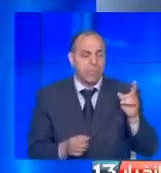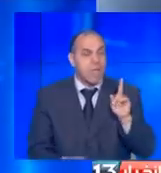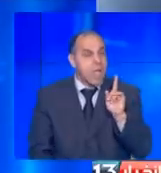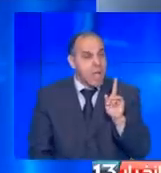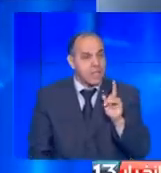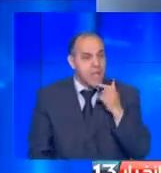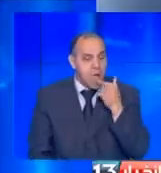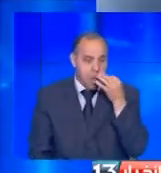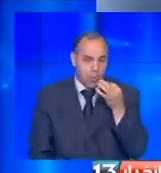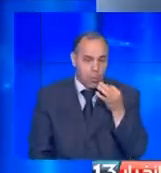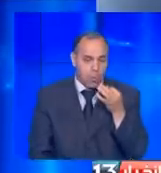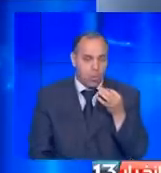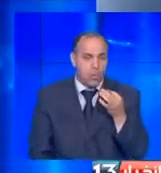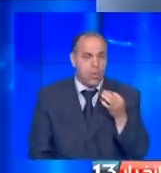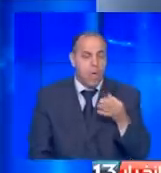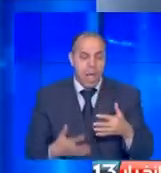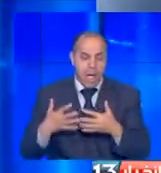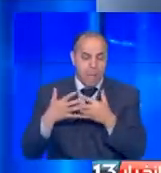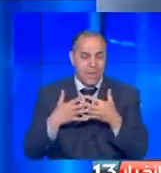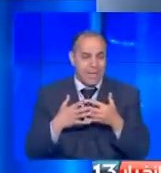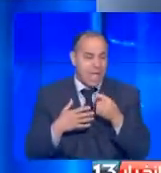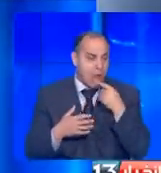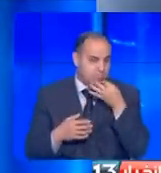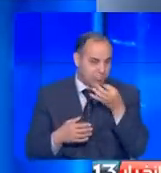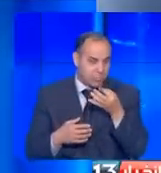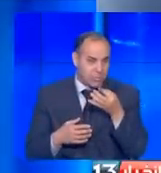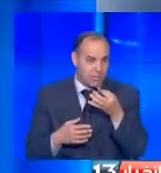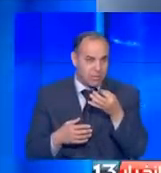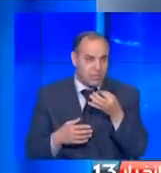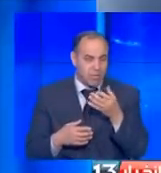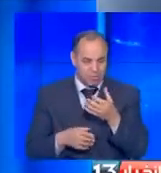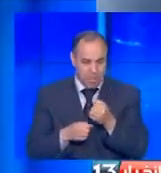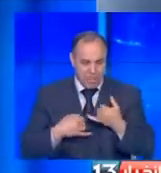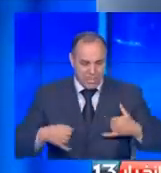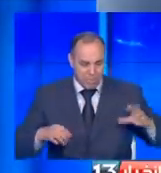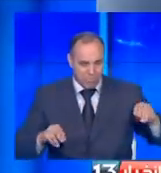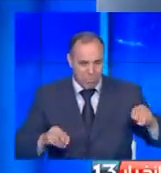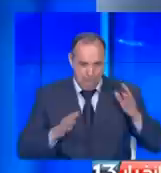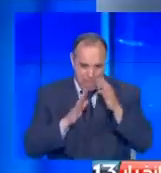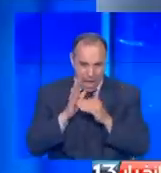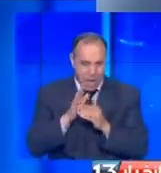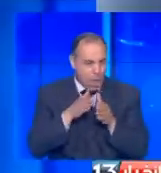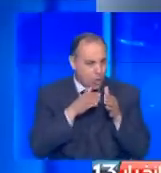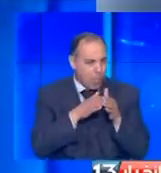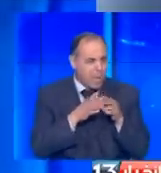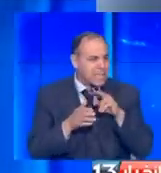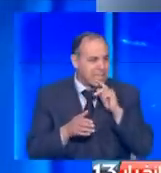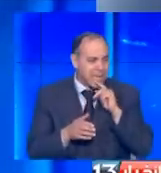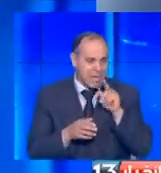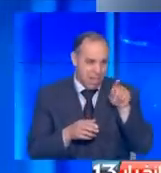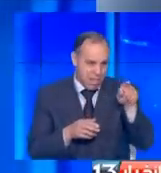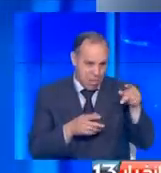إلى عشرة شهداء في الأثناء حالت الولايات المتحدة الأمريكية دون تبني مجلس الأمن بيانا يطالب المحتل